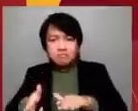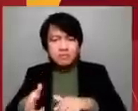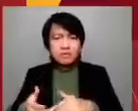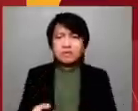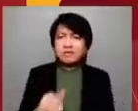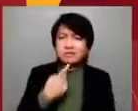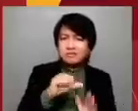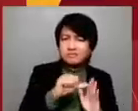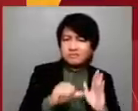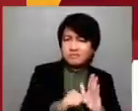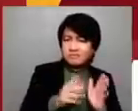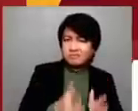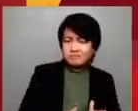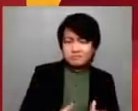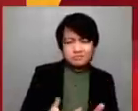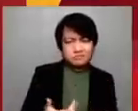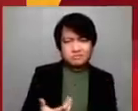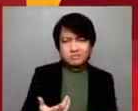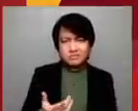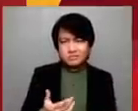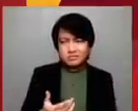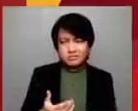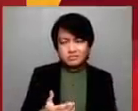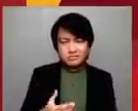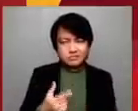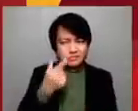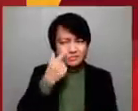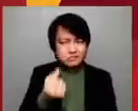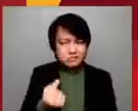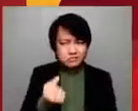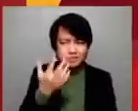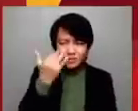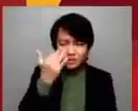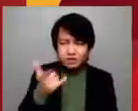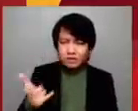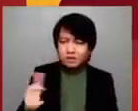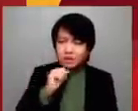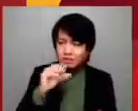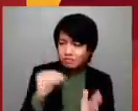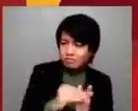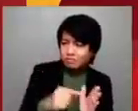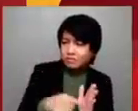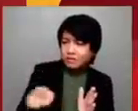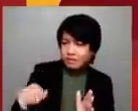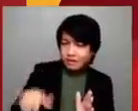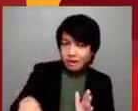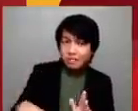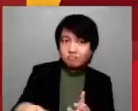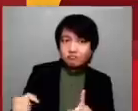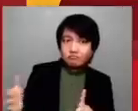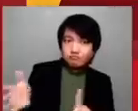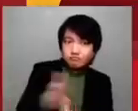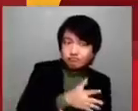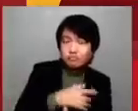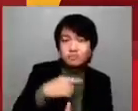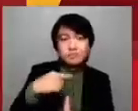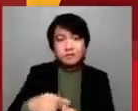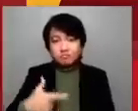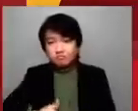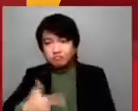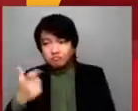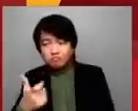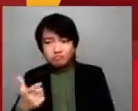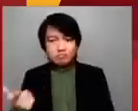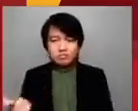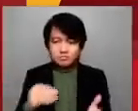lang daw idinetalye sa kasunduan kung paanong sinaktan at pinagbantaan ni Gonzalez ang siklista you really cannot remove yung